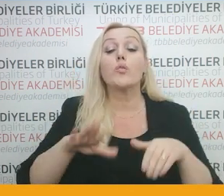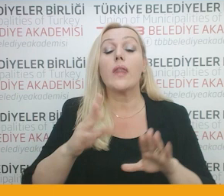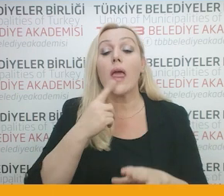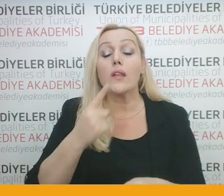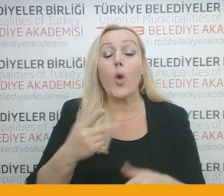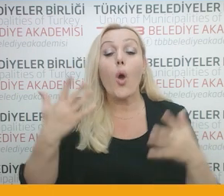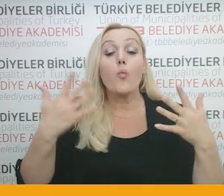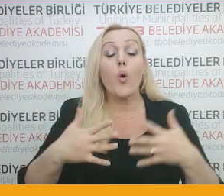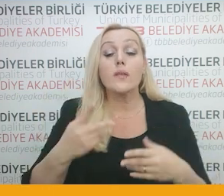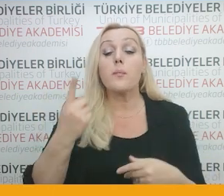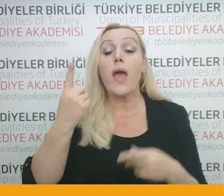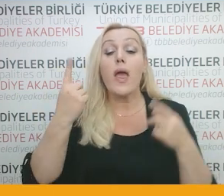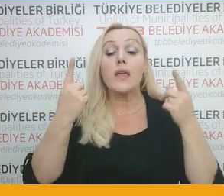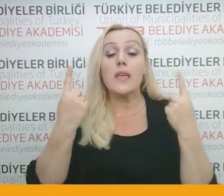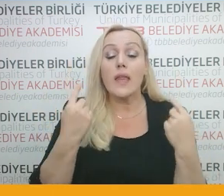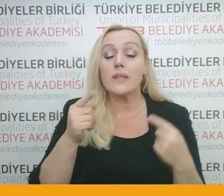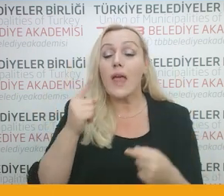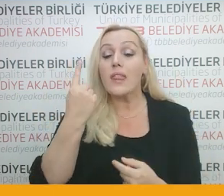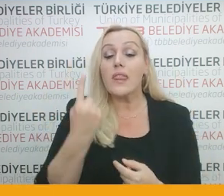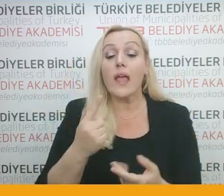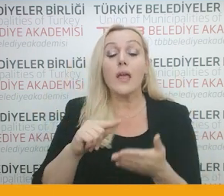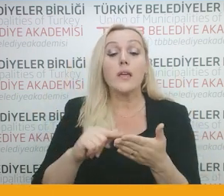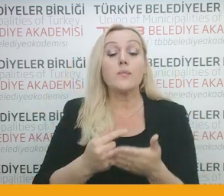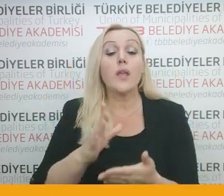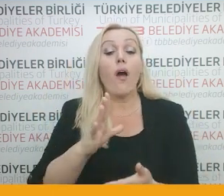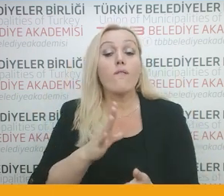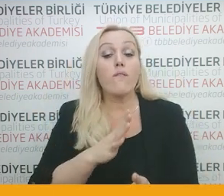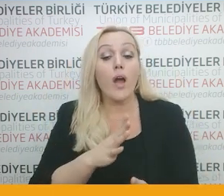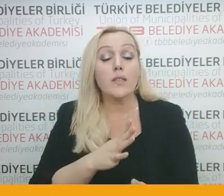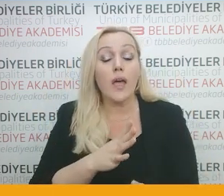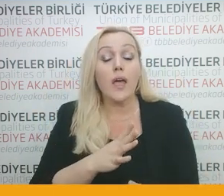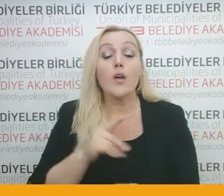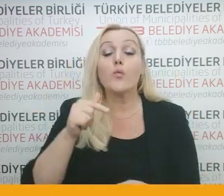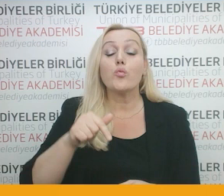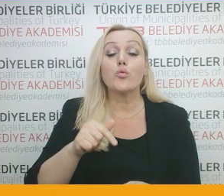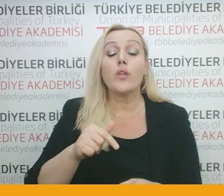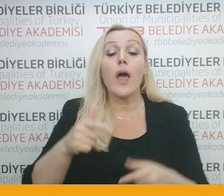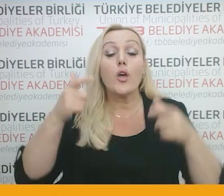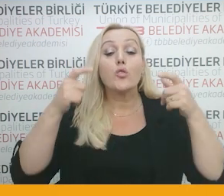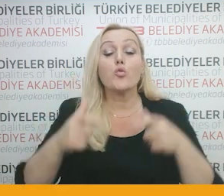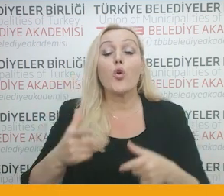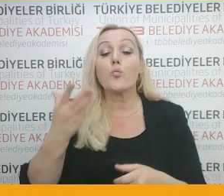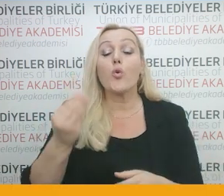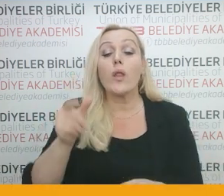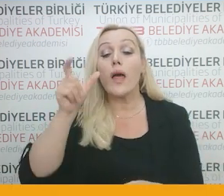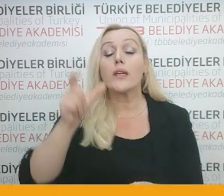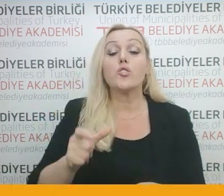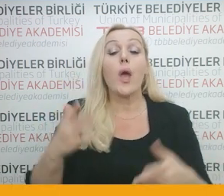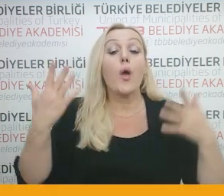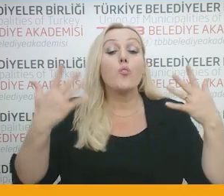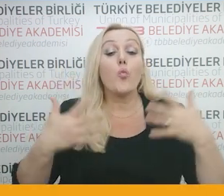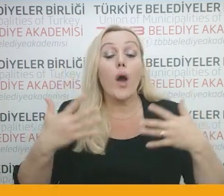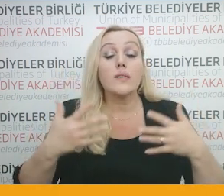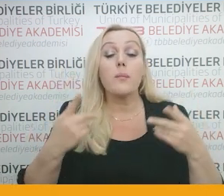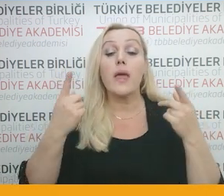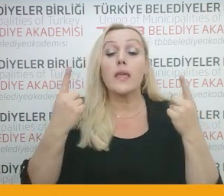yetkilisi tek başına imza attıysa harcama yetkilisi ve gerçekleştirme görevlisi imzası yoksa tek imza sahibi olarak muhasebe yetkilisi tek